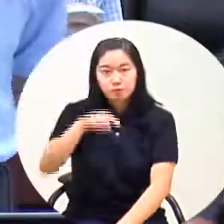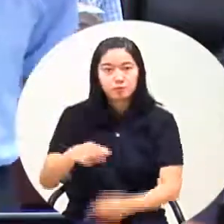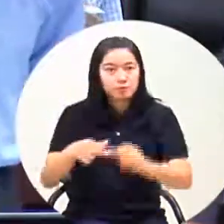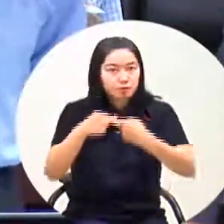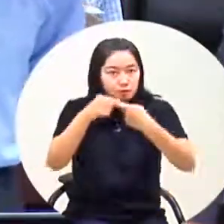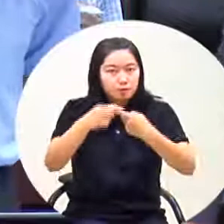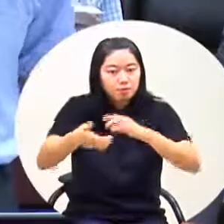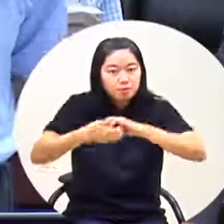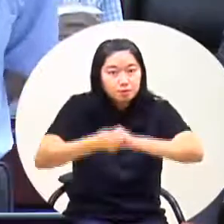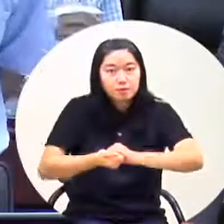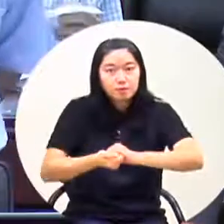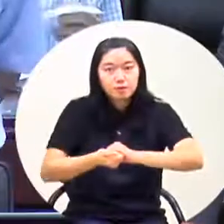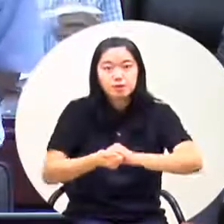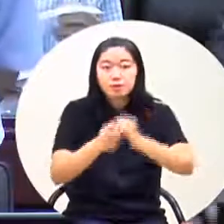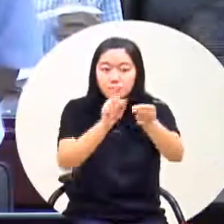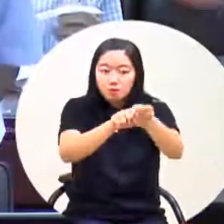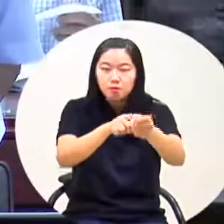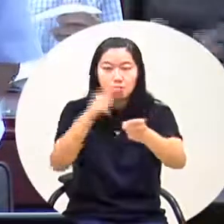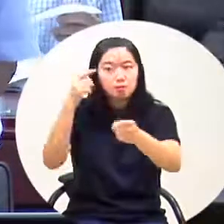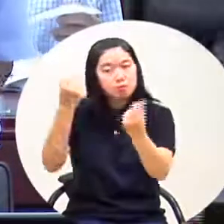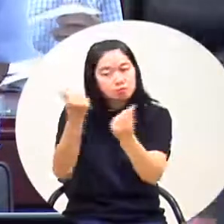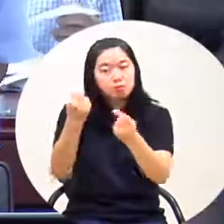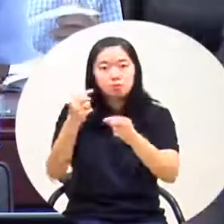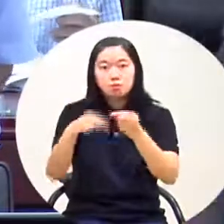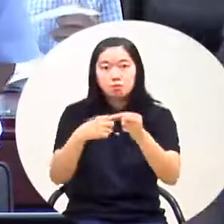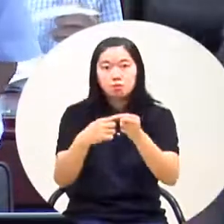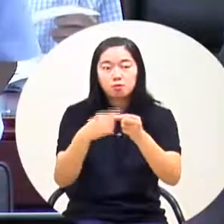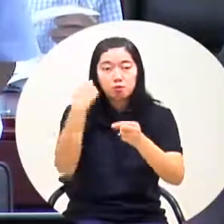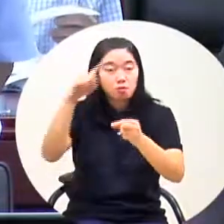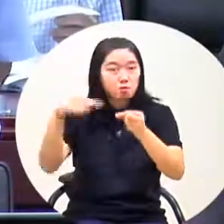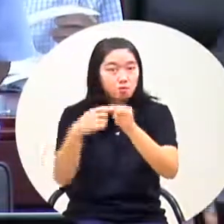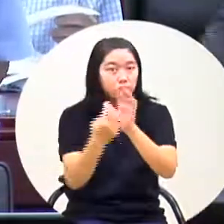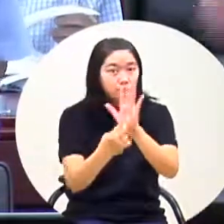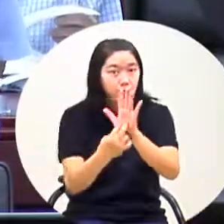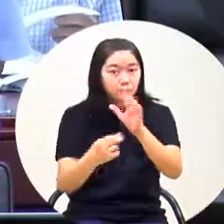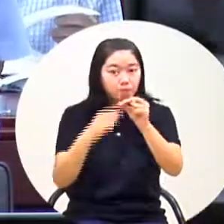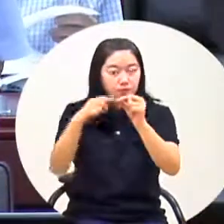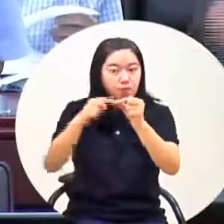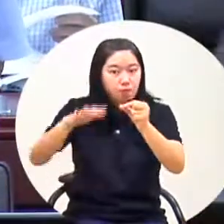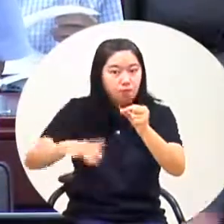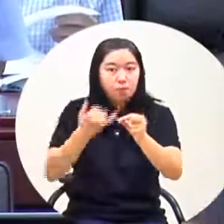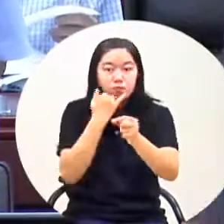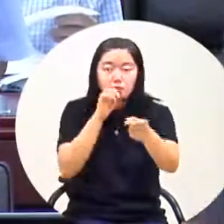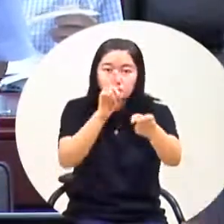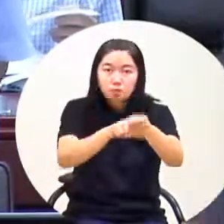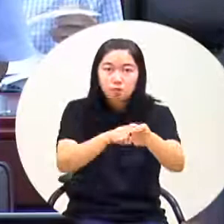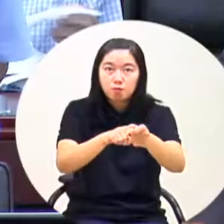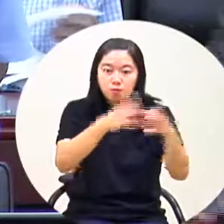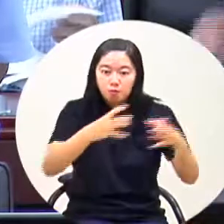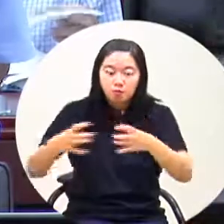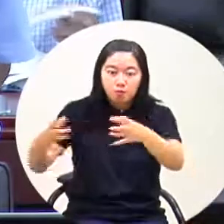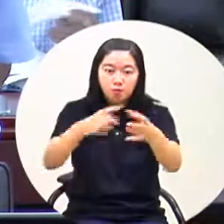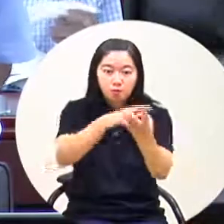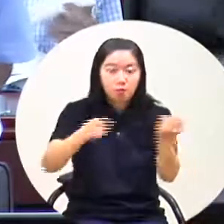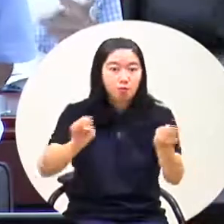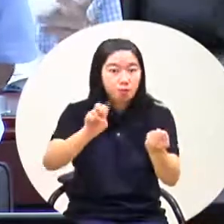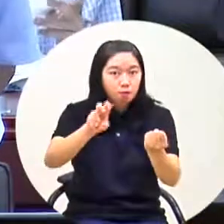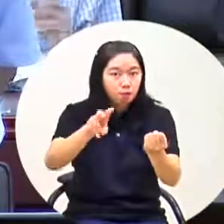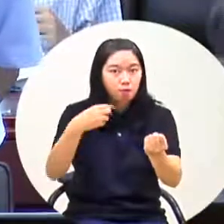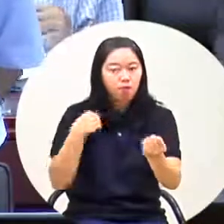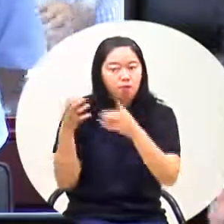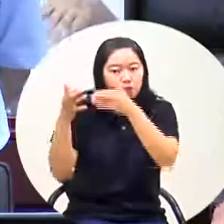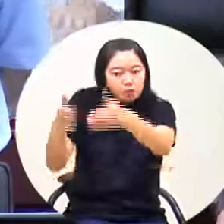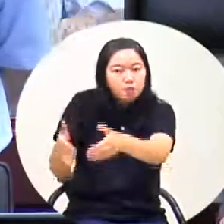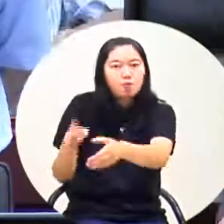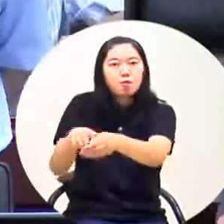啦，在明年底比如市长的任期这一任之前，我们可以达到比如说200台或是几百台，那也希望朝这个目标来